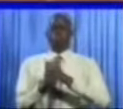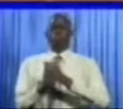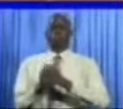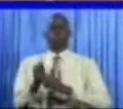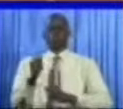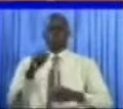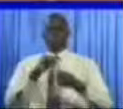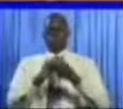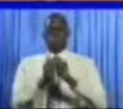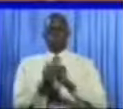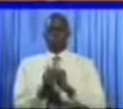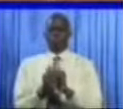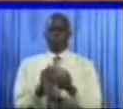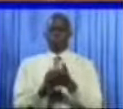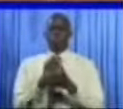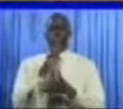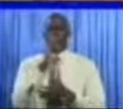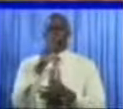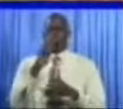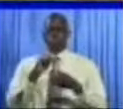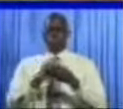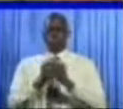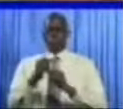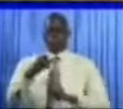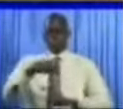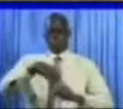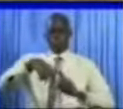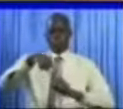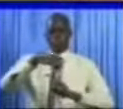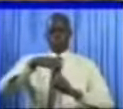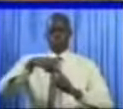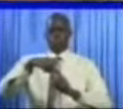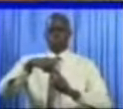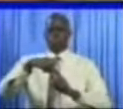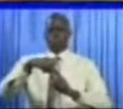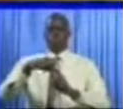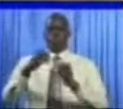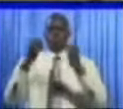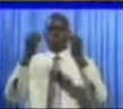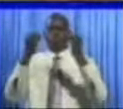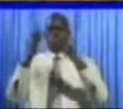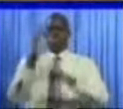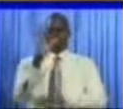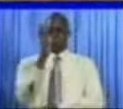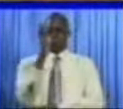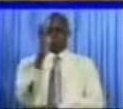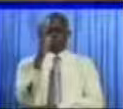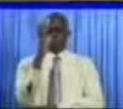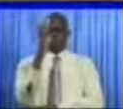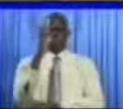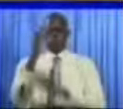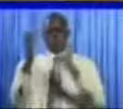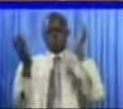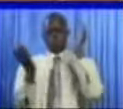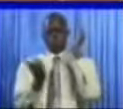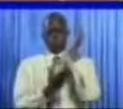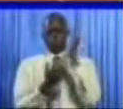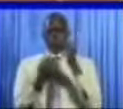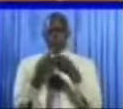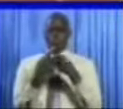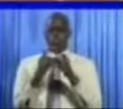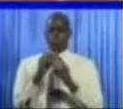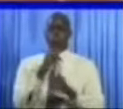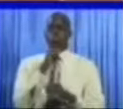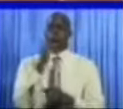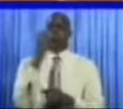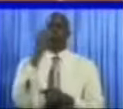aussi, c'est le problème environnemental. Beaucoup d'arbres ont été coupés, mais on n'a pas vu un seul